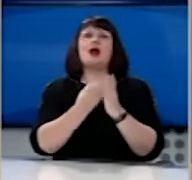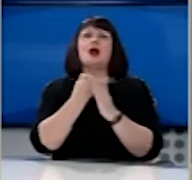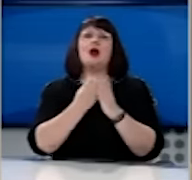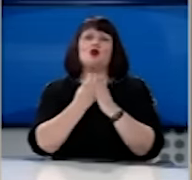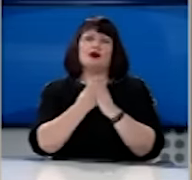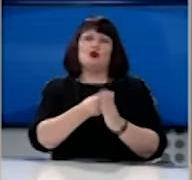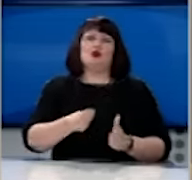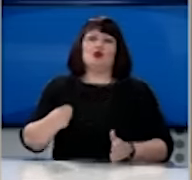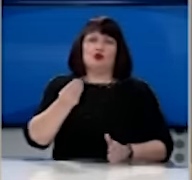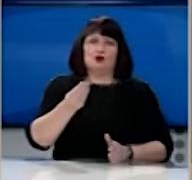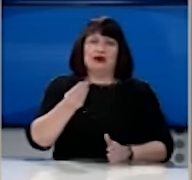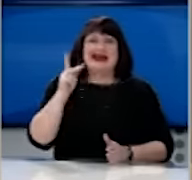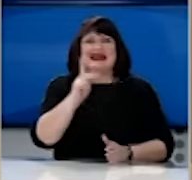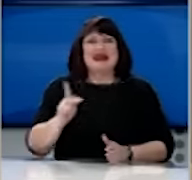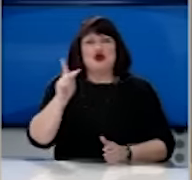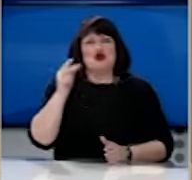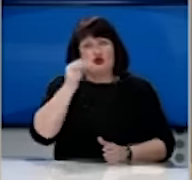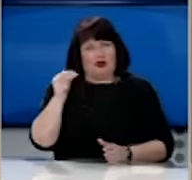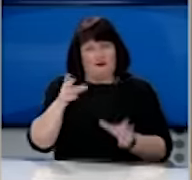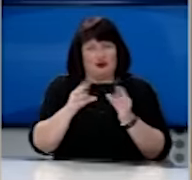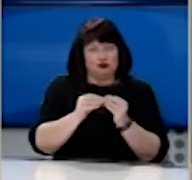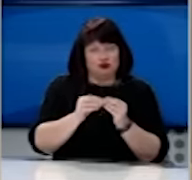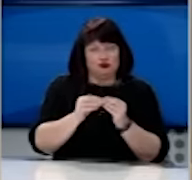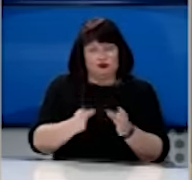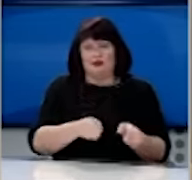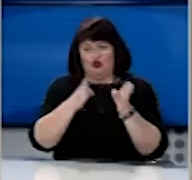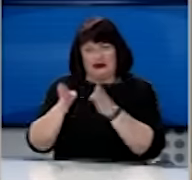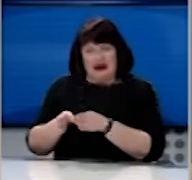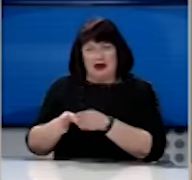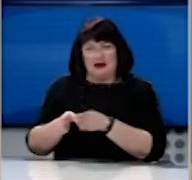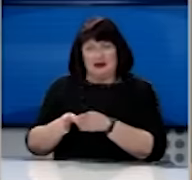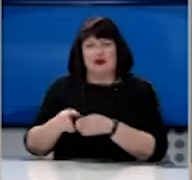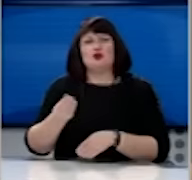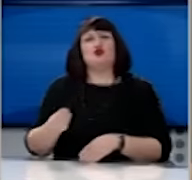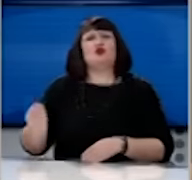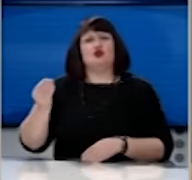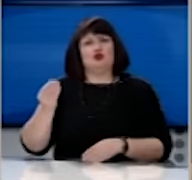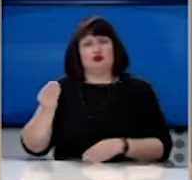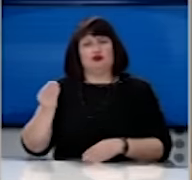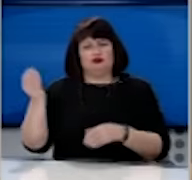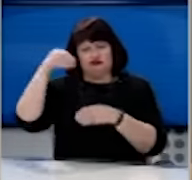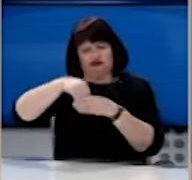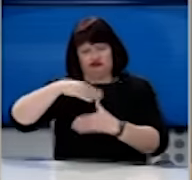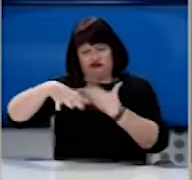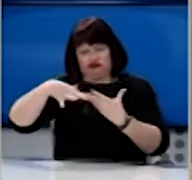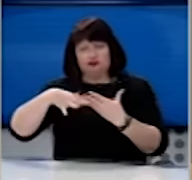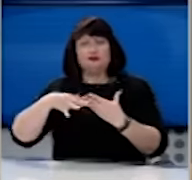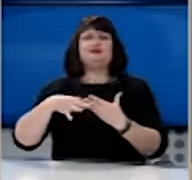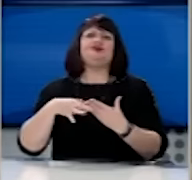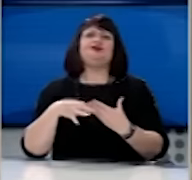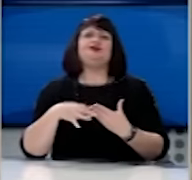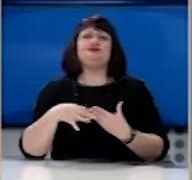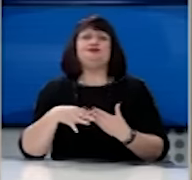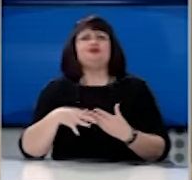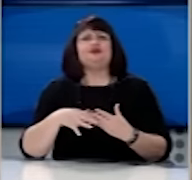και περισσότερο κοινωνική υπόθεση, εμπλέκει όλο και περισσότερους σε αυτή, προσδίδοντάς της